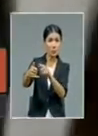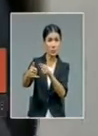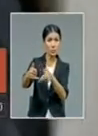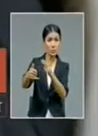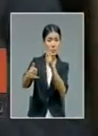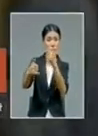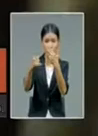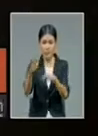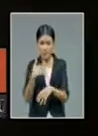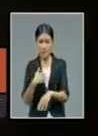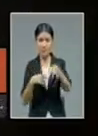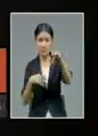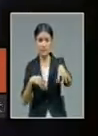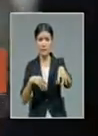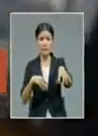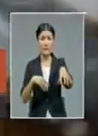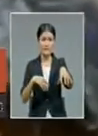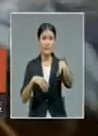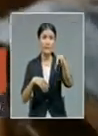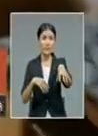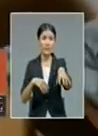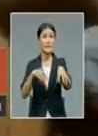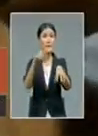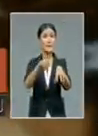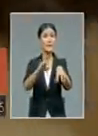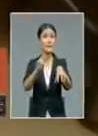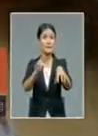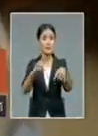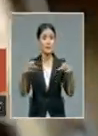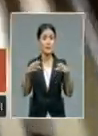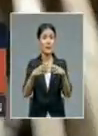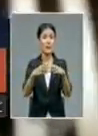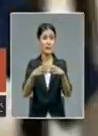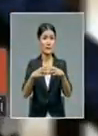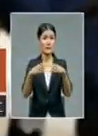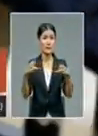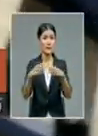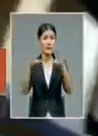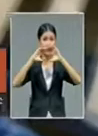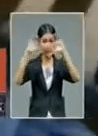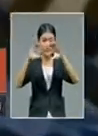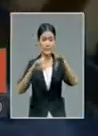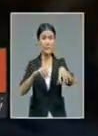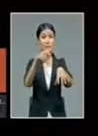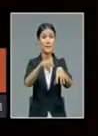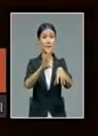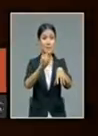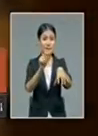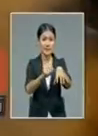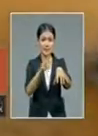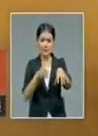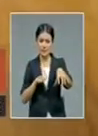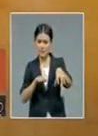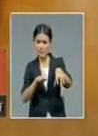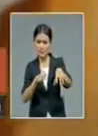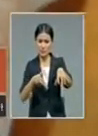ใส่ที่สำนักงานของพรรคประชาธิปไตยหรือว่าพีดีซึ่งเป็นพรรครัฐบาลท้องถิ่นนะคะที่มีแนวคิดกลางซ้ายในขณะ